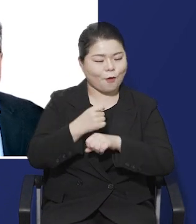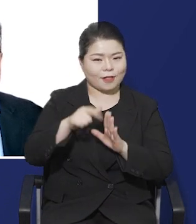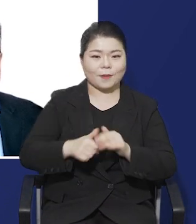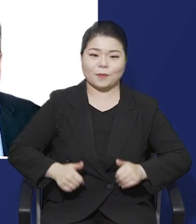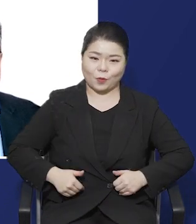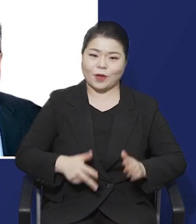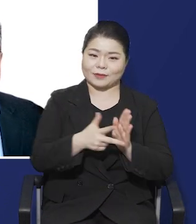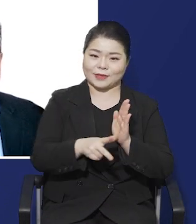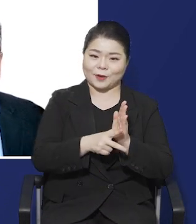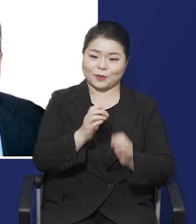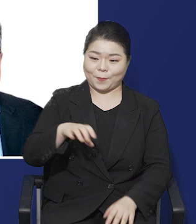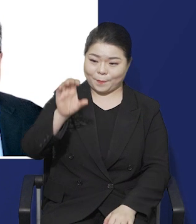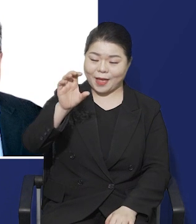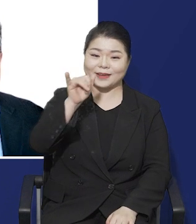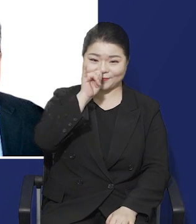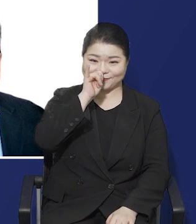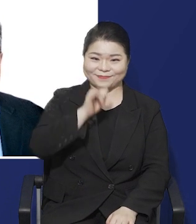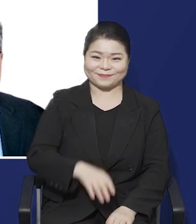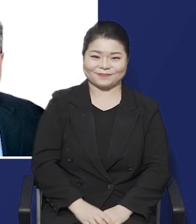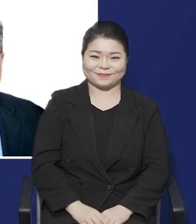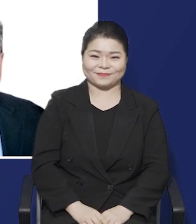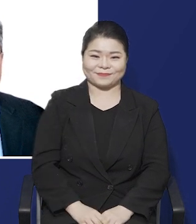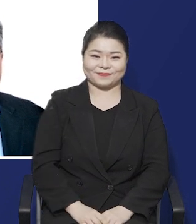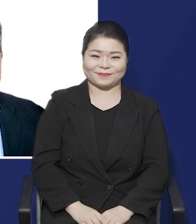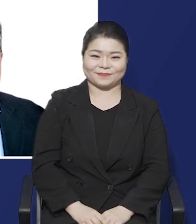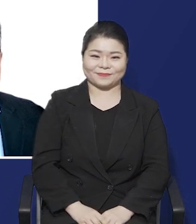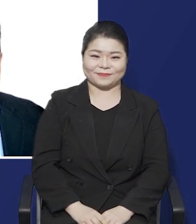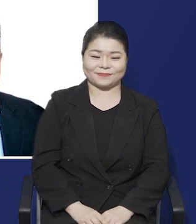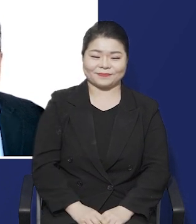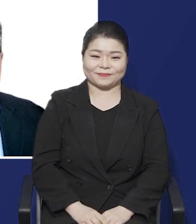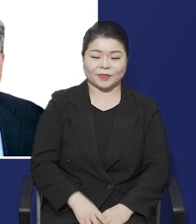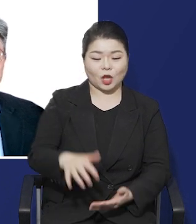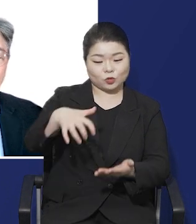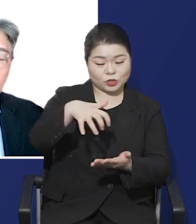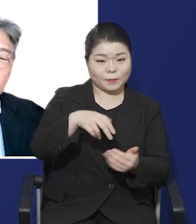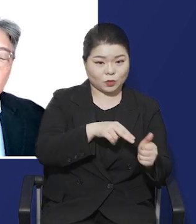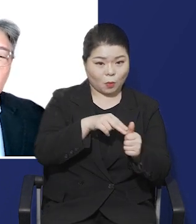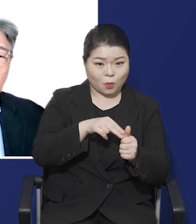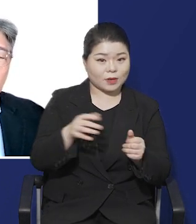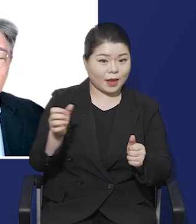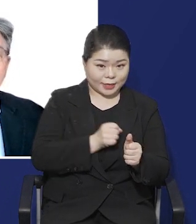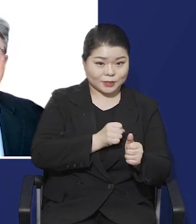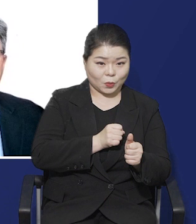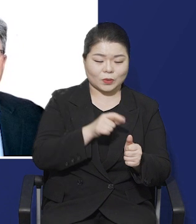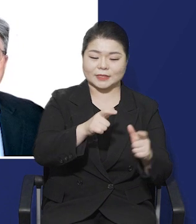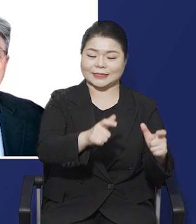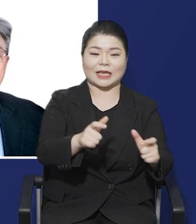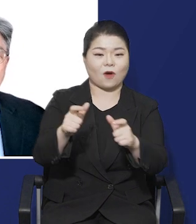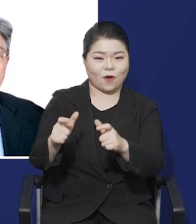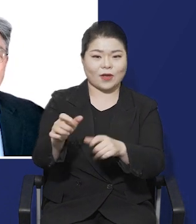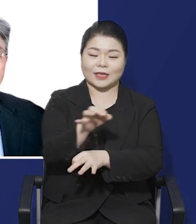자료를 공급해주고 있습니다. 이렇게 수집한 데이터를 통해 그